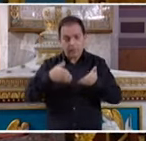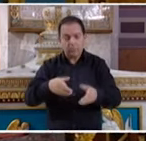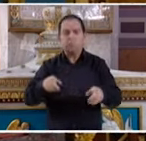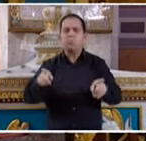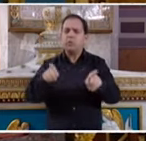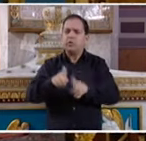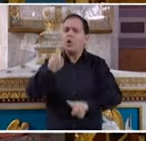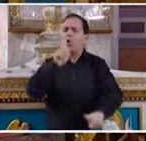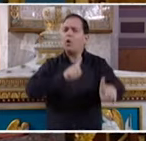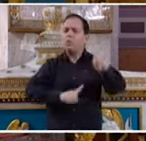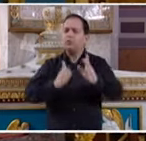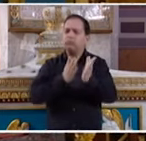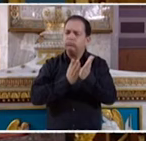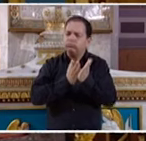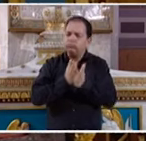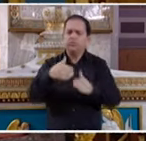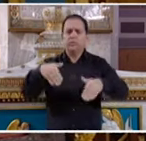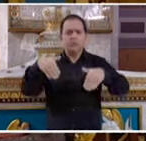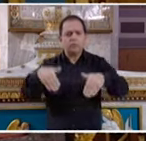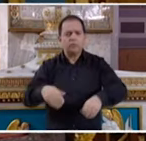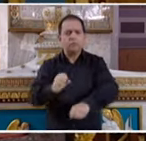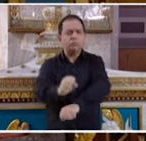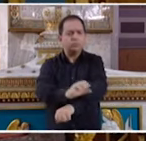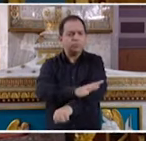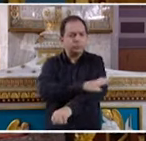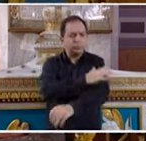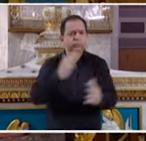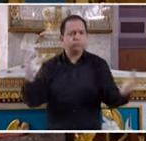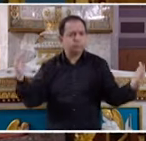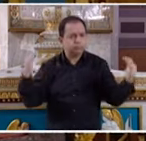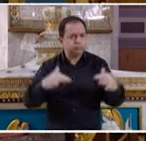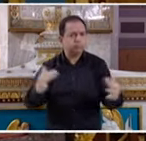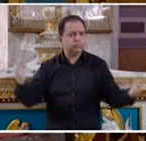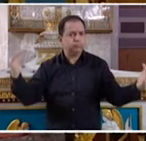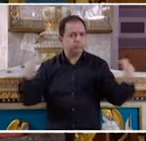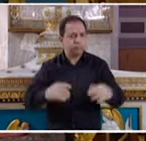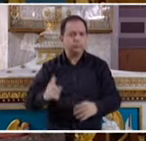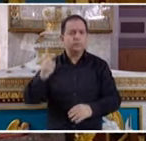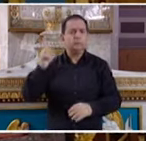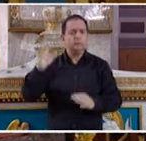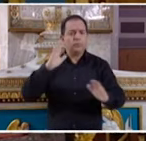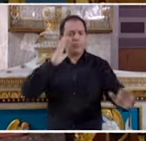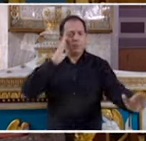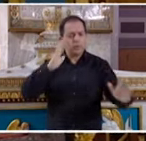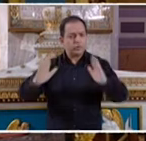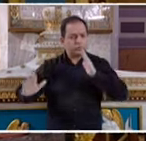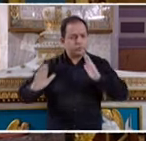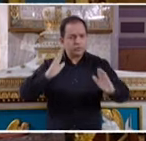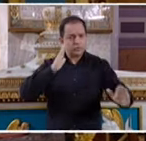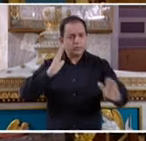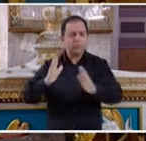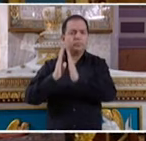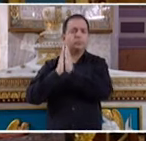μεταπίστεως ευλαβίας και φόβου Θεού ισίον τον εναυτό